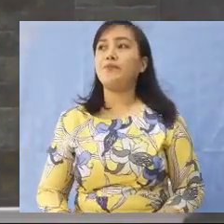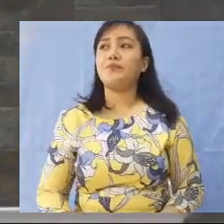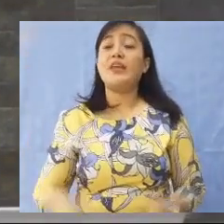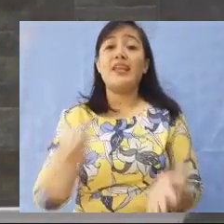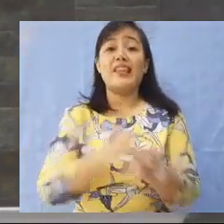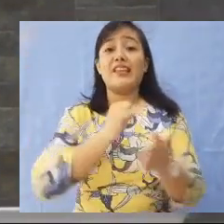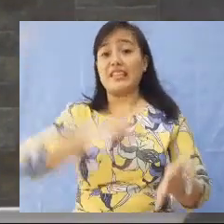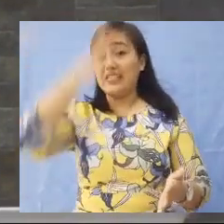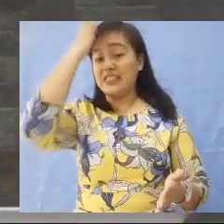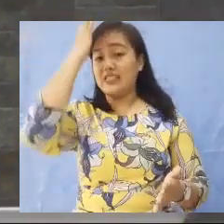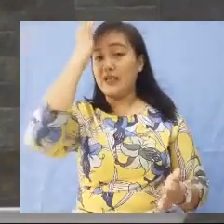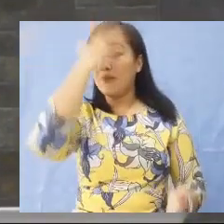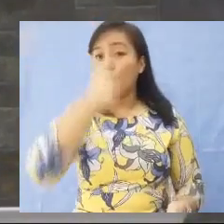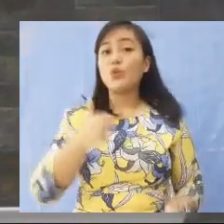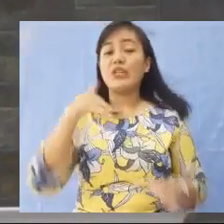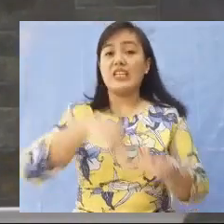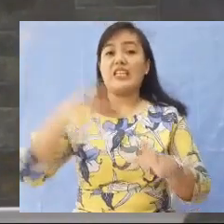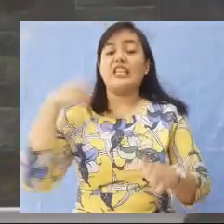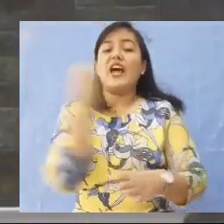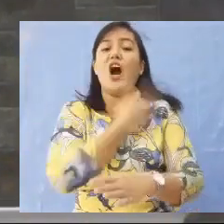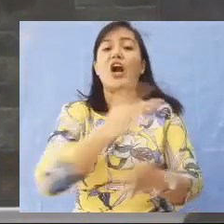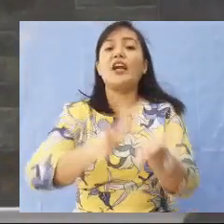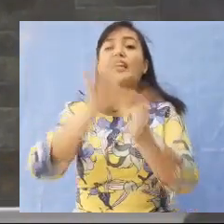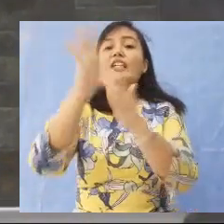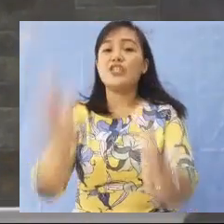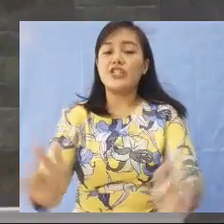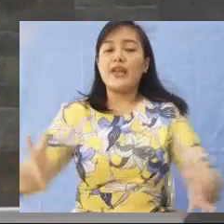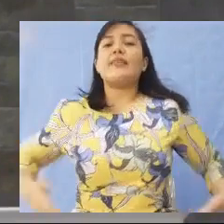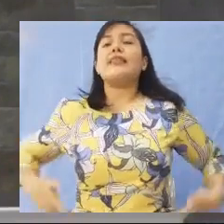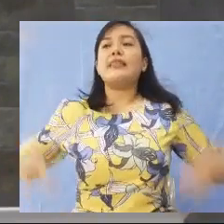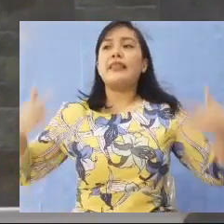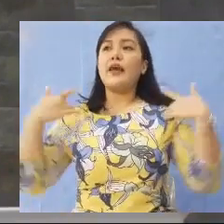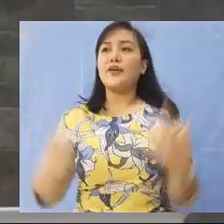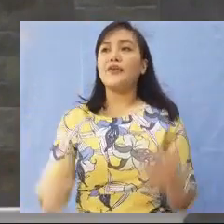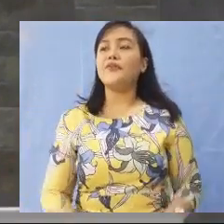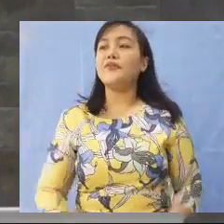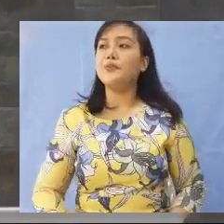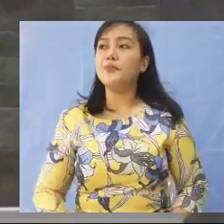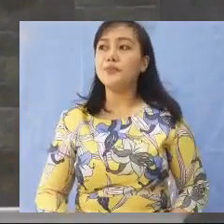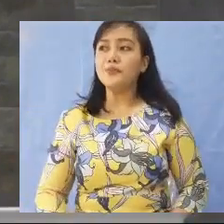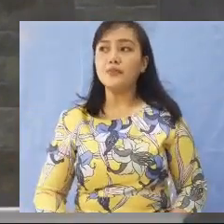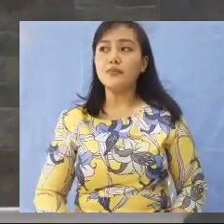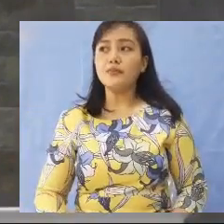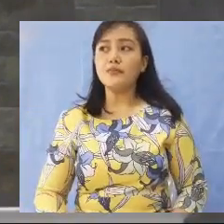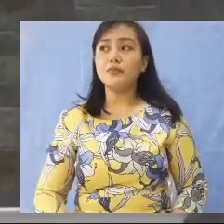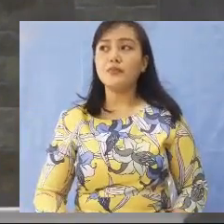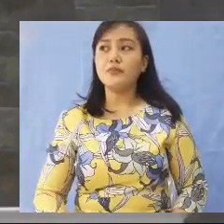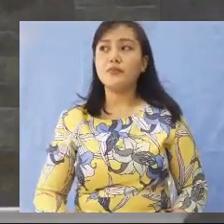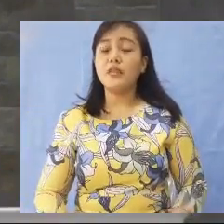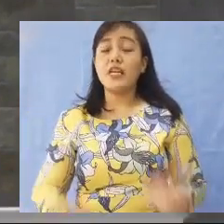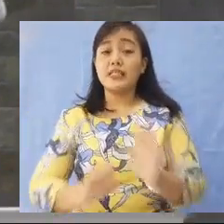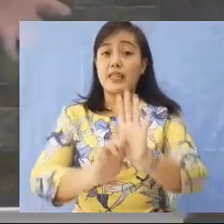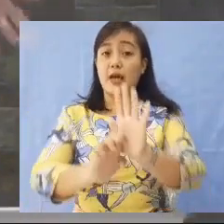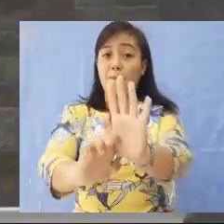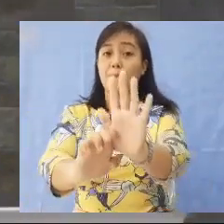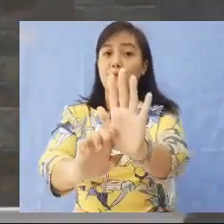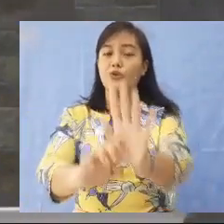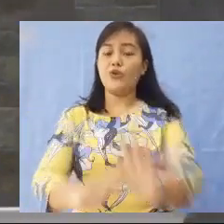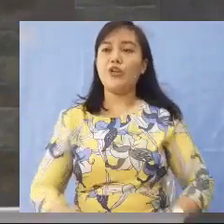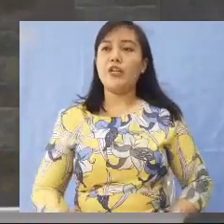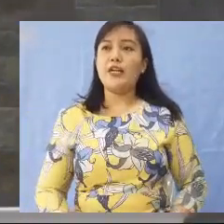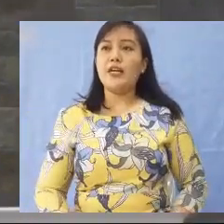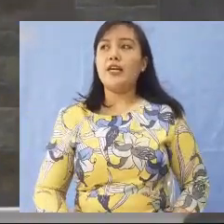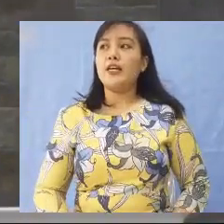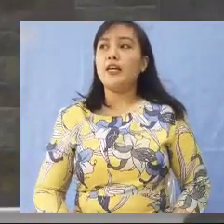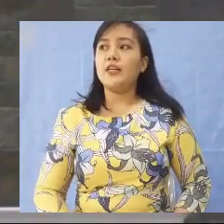eh. Naalala nyo po, ito example na rin as illustration, yung trail of blood. Ano po yung laging sinasabi